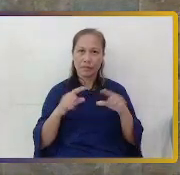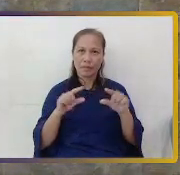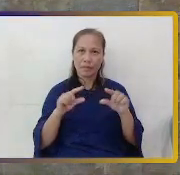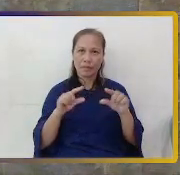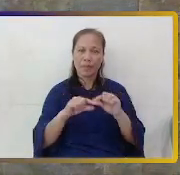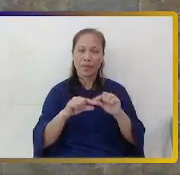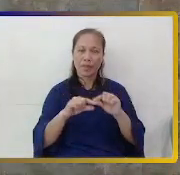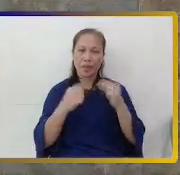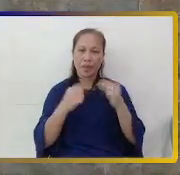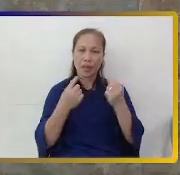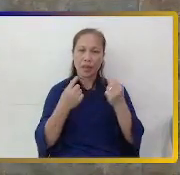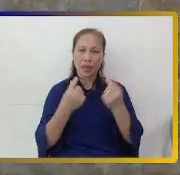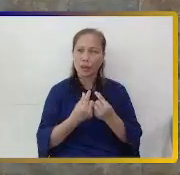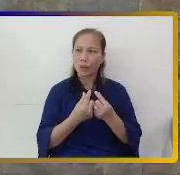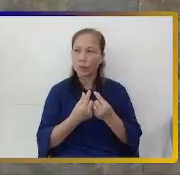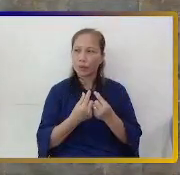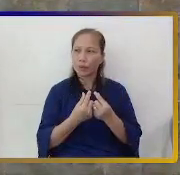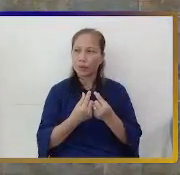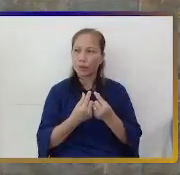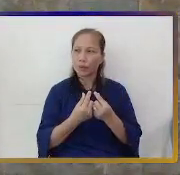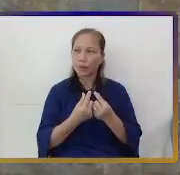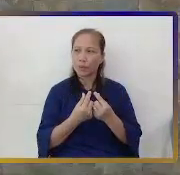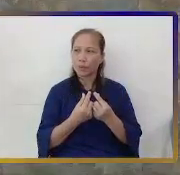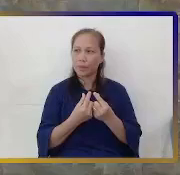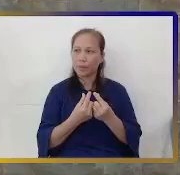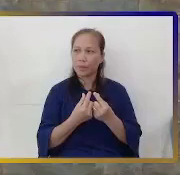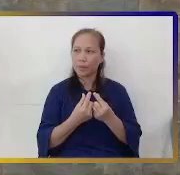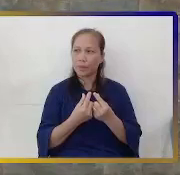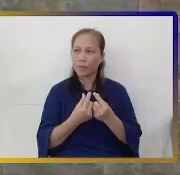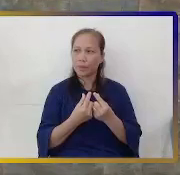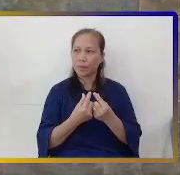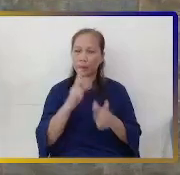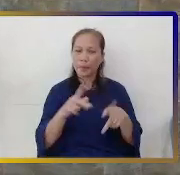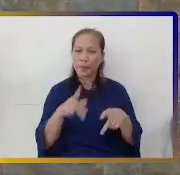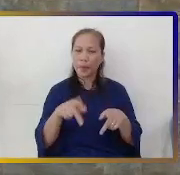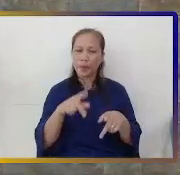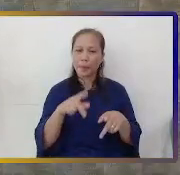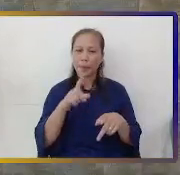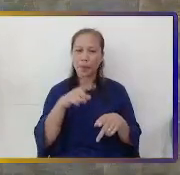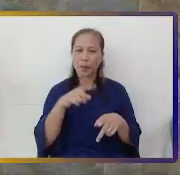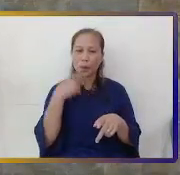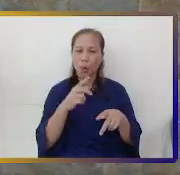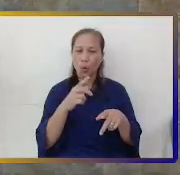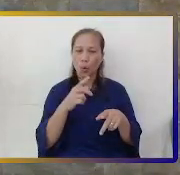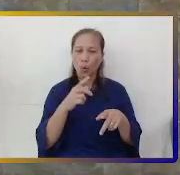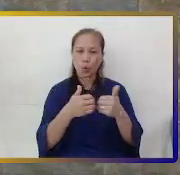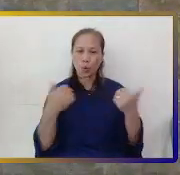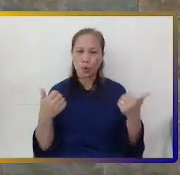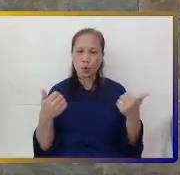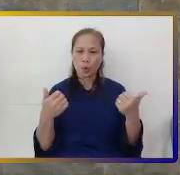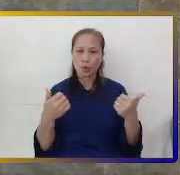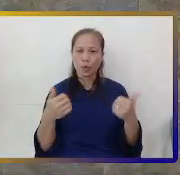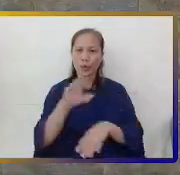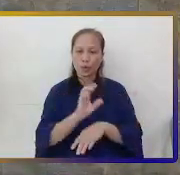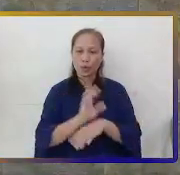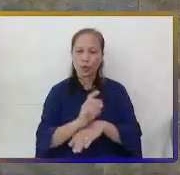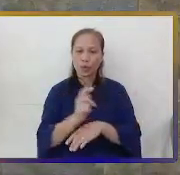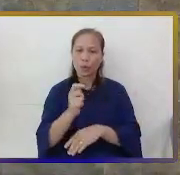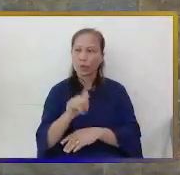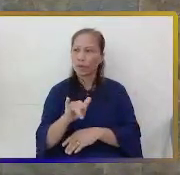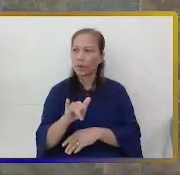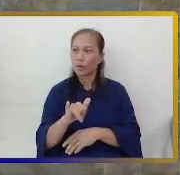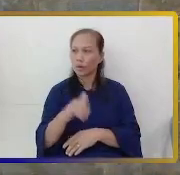of separatist all right this group of people na humihiwalay sa state church Sila mismo they are